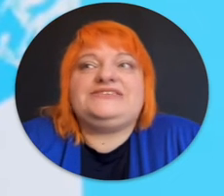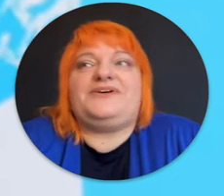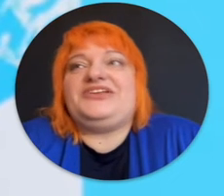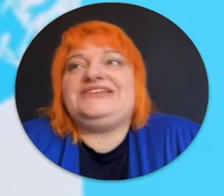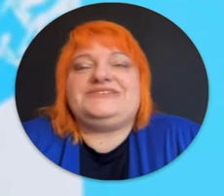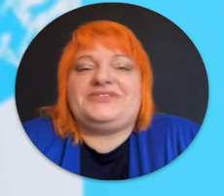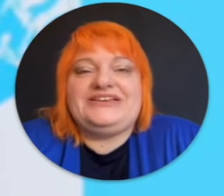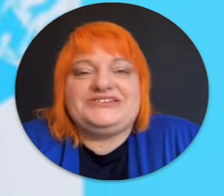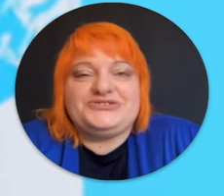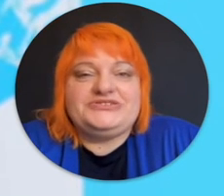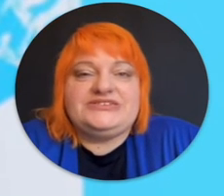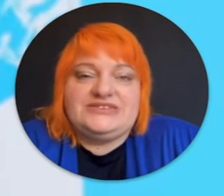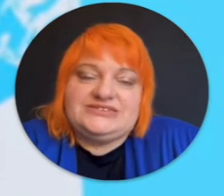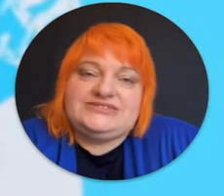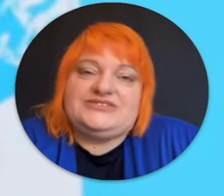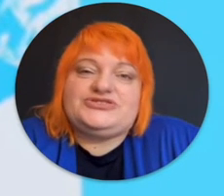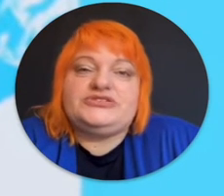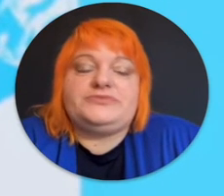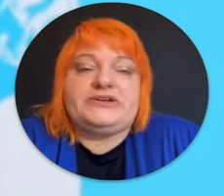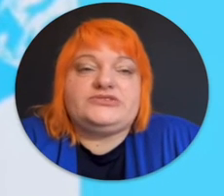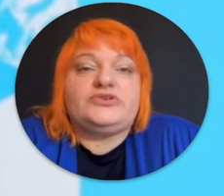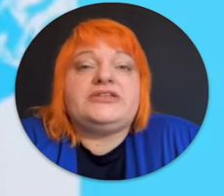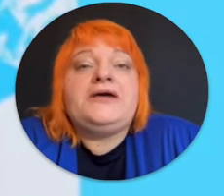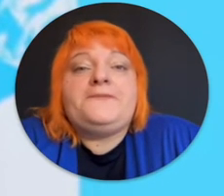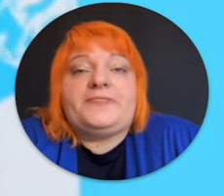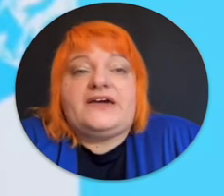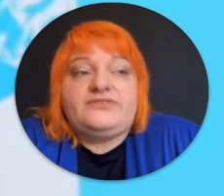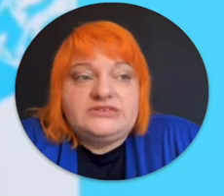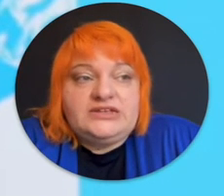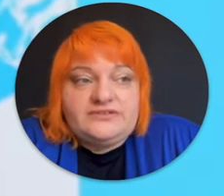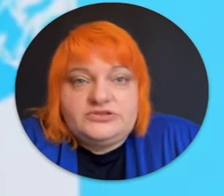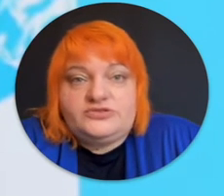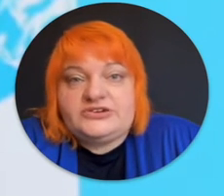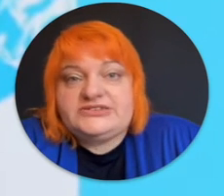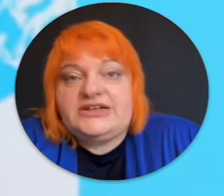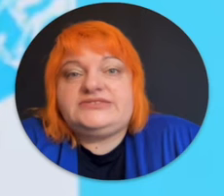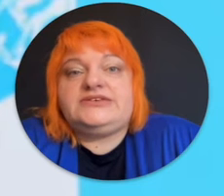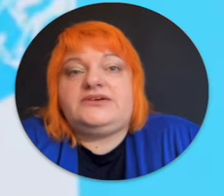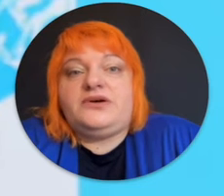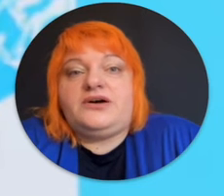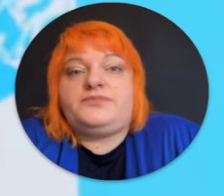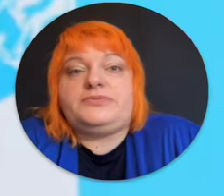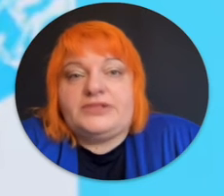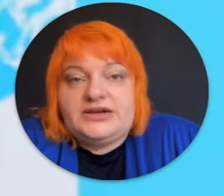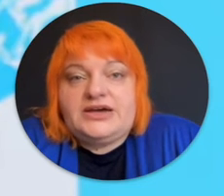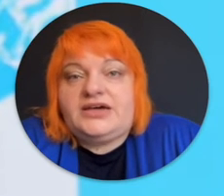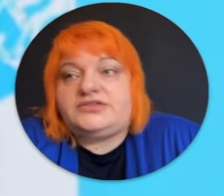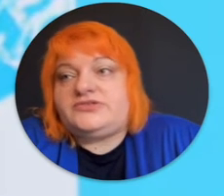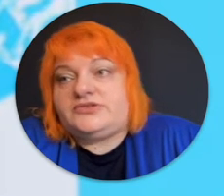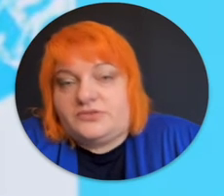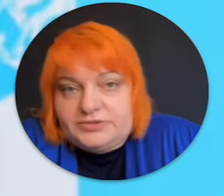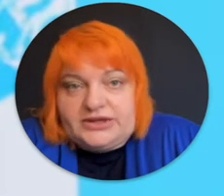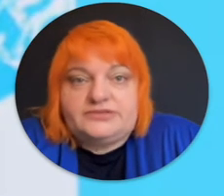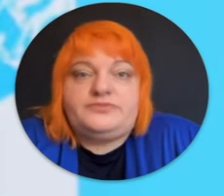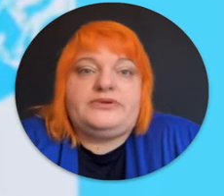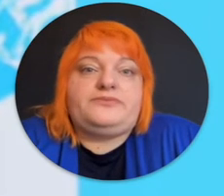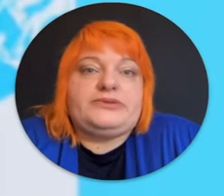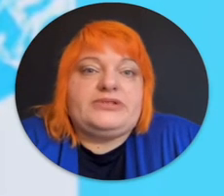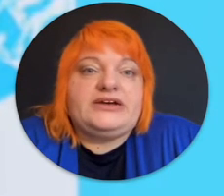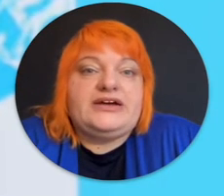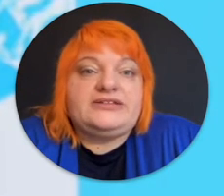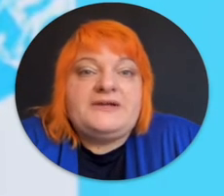поворачивает. Смотрите, смотрите, что здесь есть, что здесь происходит. Ведение видеотрансляции предполагает